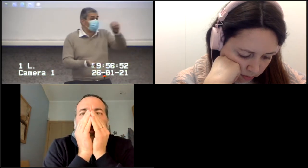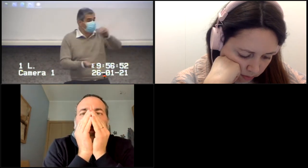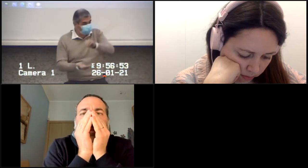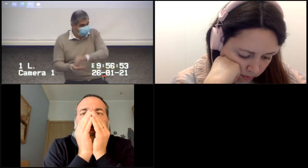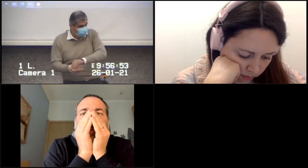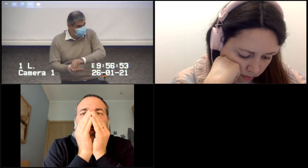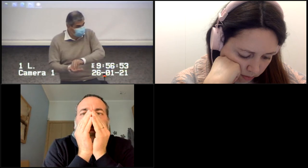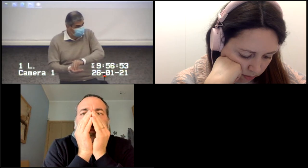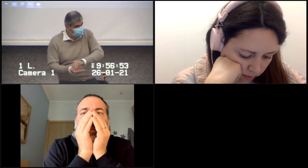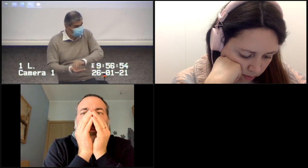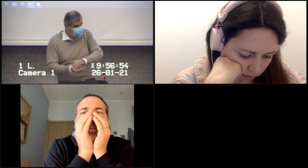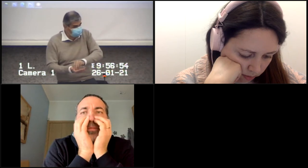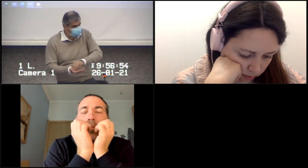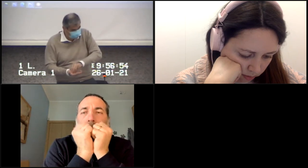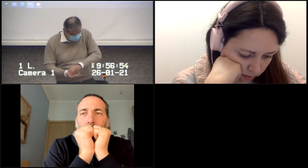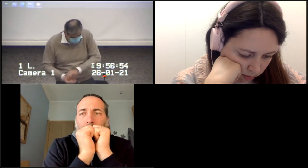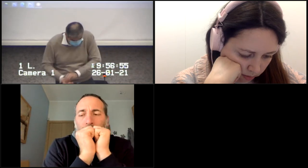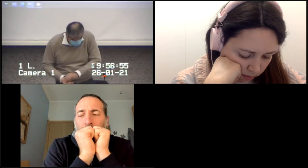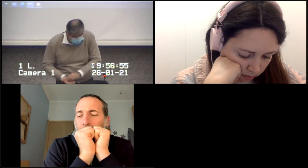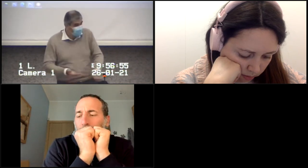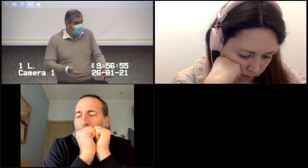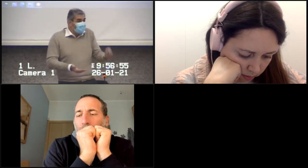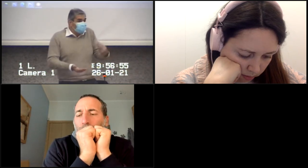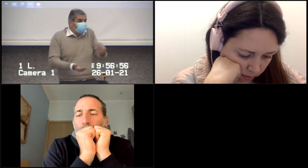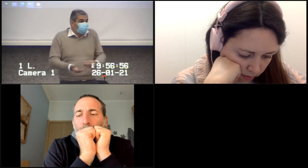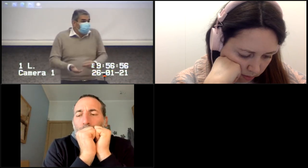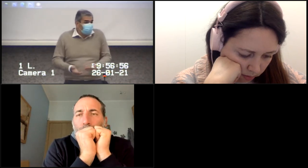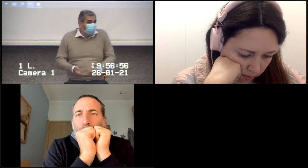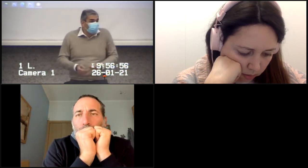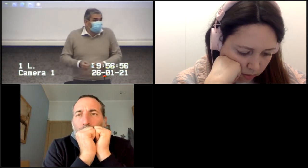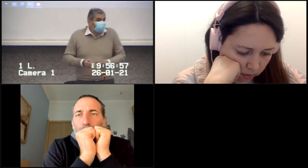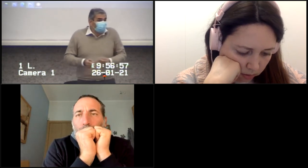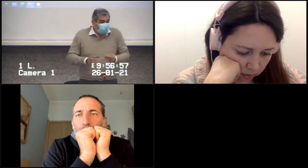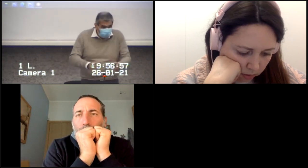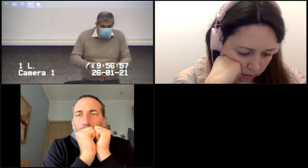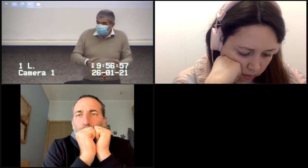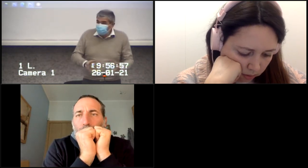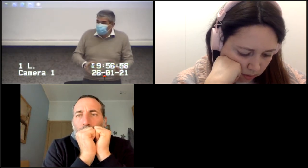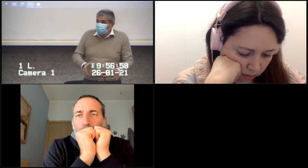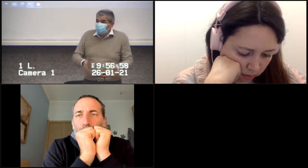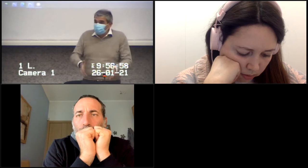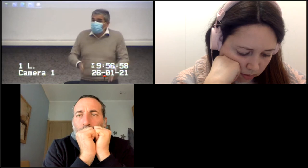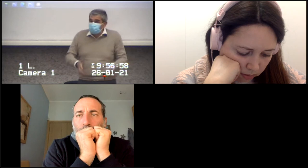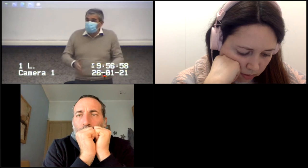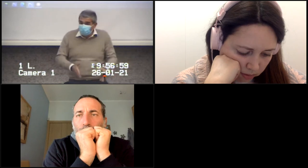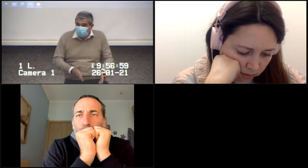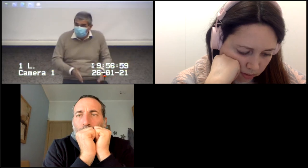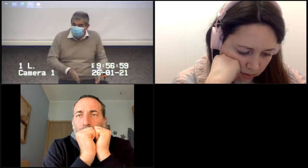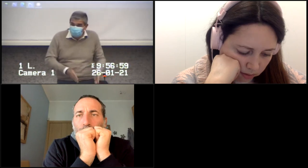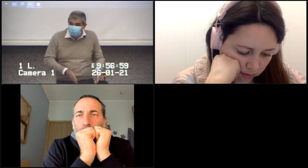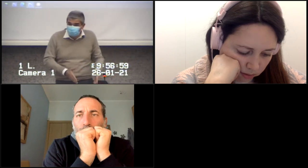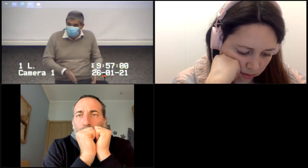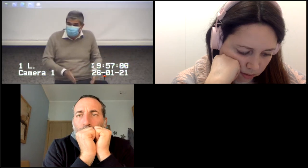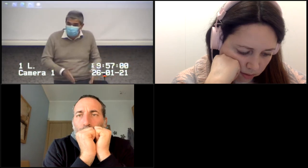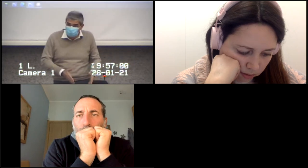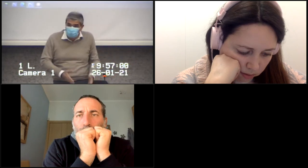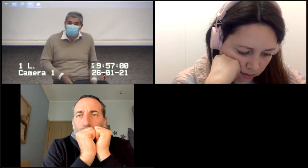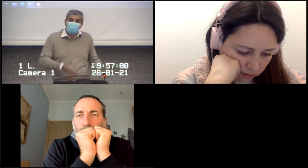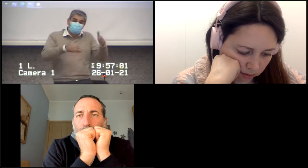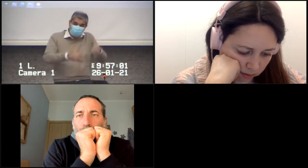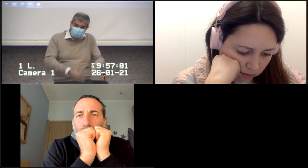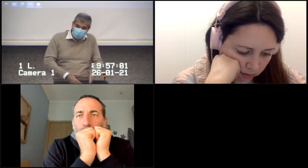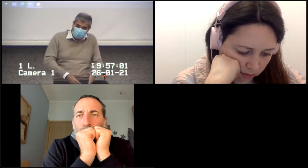va a confermare questo diritto di servitù di passo, tuttavia però questa area, questa porzione era già impegnata dall'edificio di